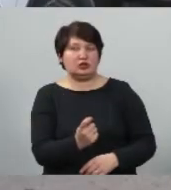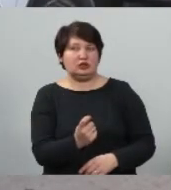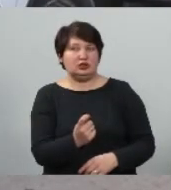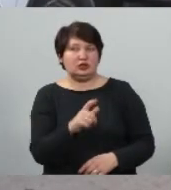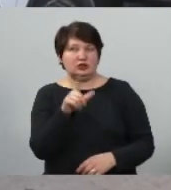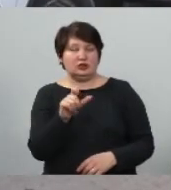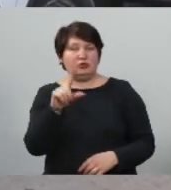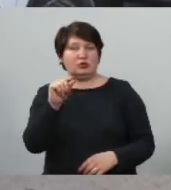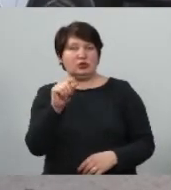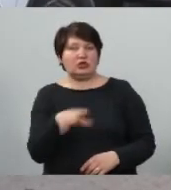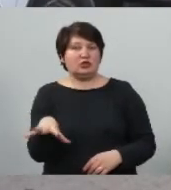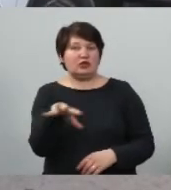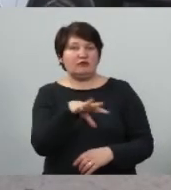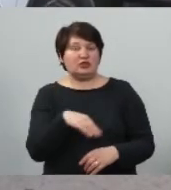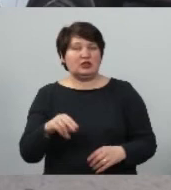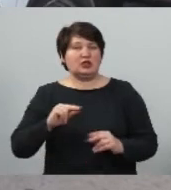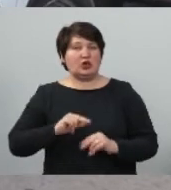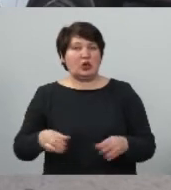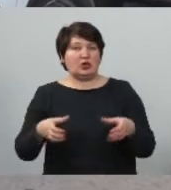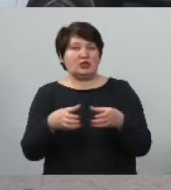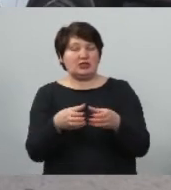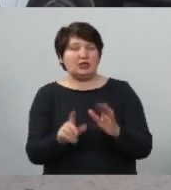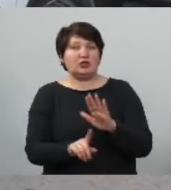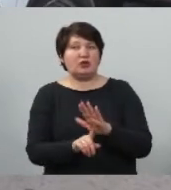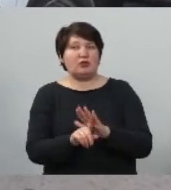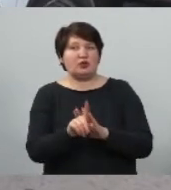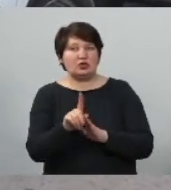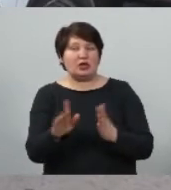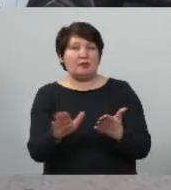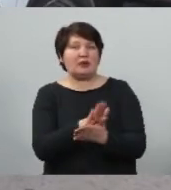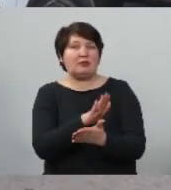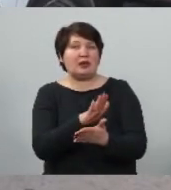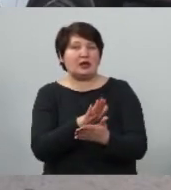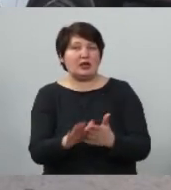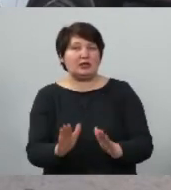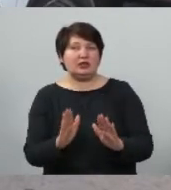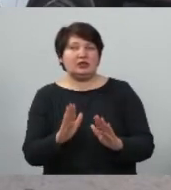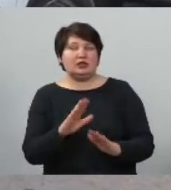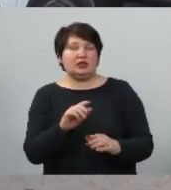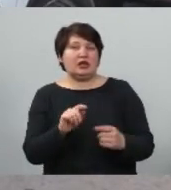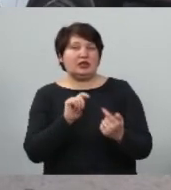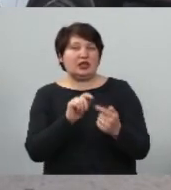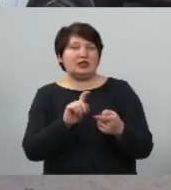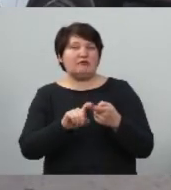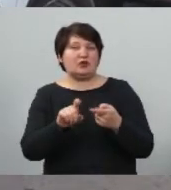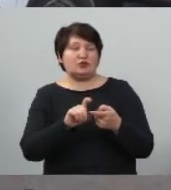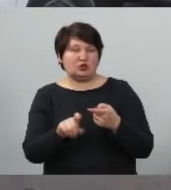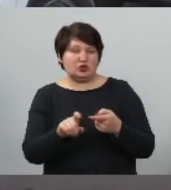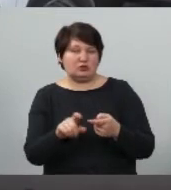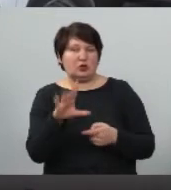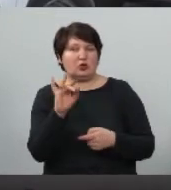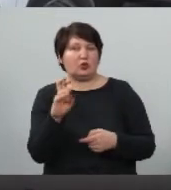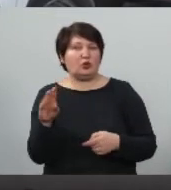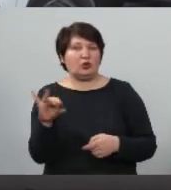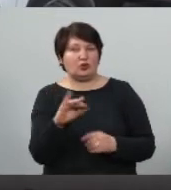понеділка всі підрядні організації і ми почали прибирання виключно з дезінфікуючими засобами. Сходові